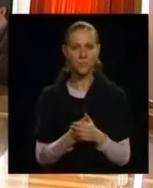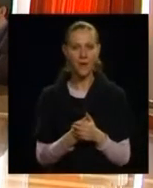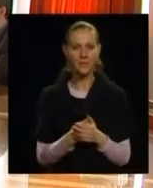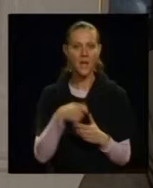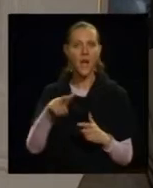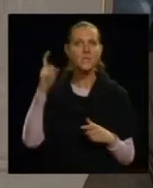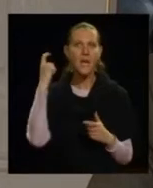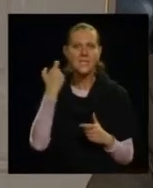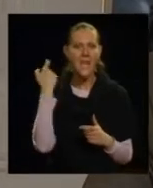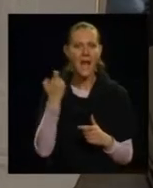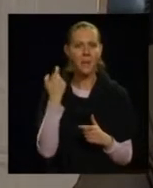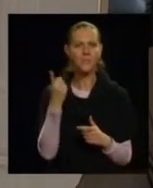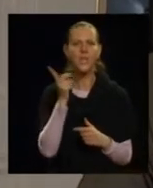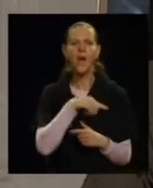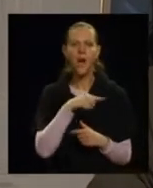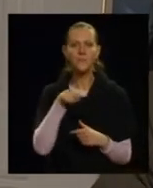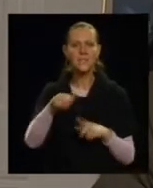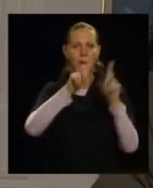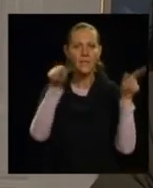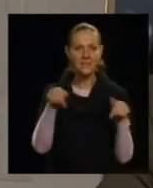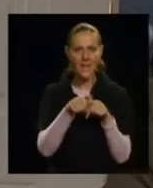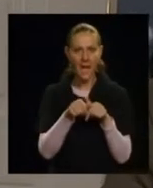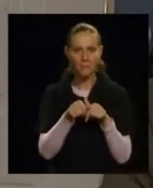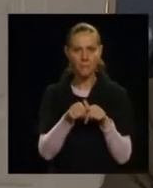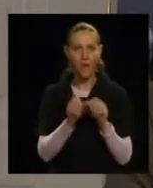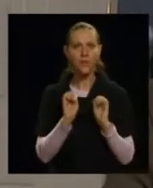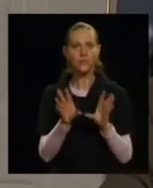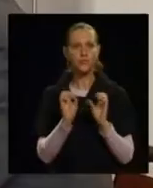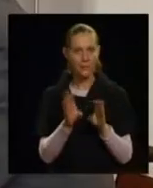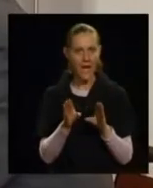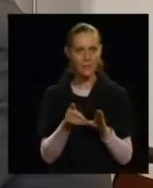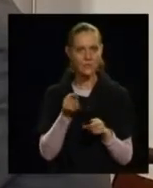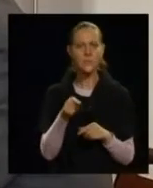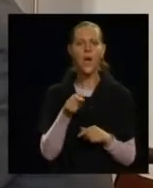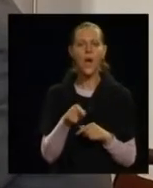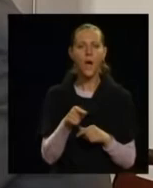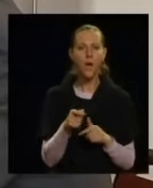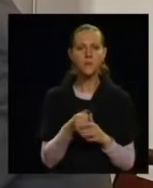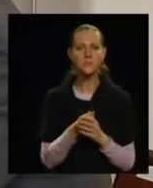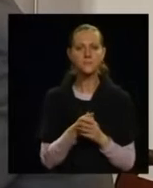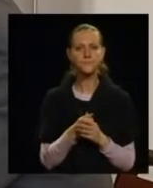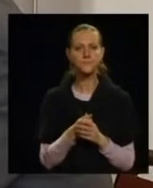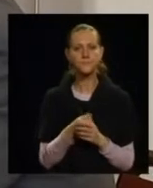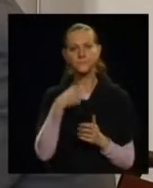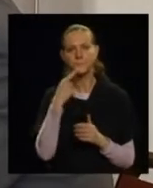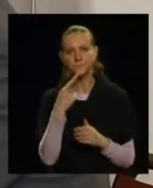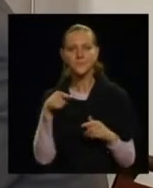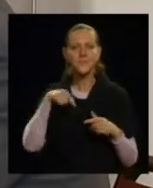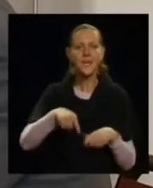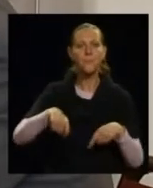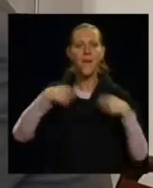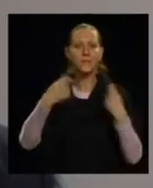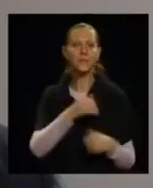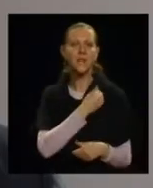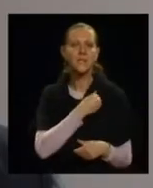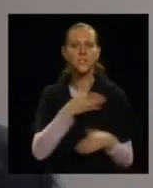Hát az a szellemiség, amit ez a tábla sugároz, az tulajdonképpen, hát mondhatom, beépült az